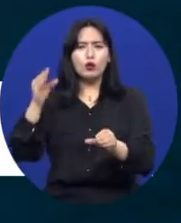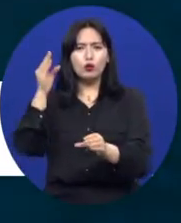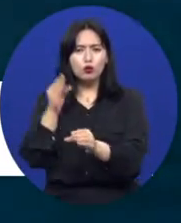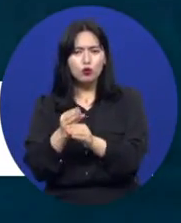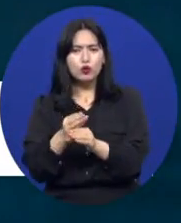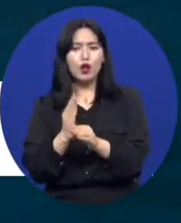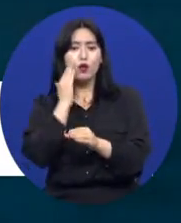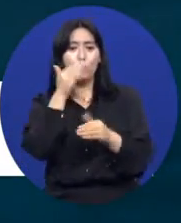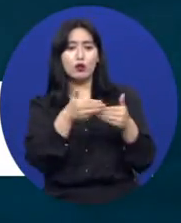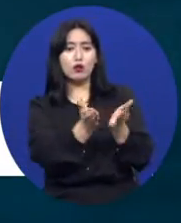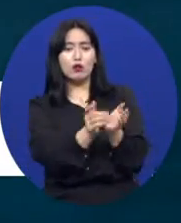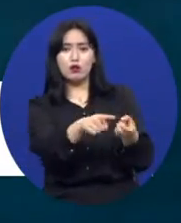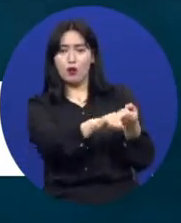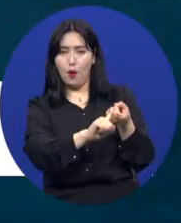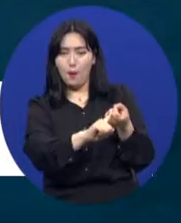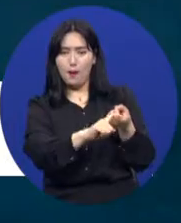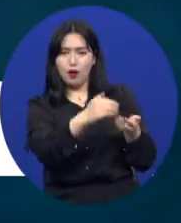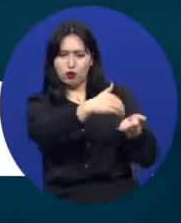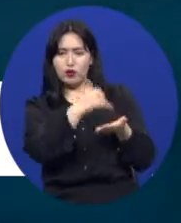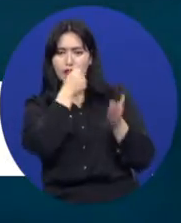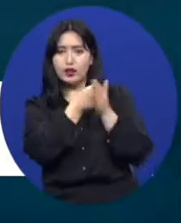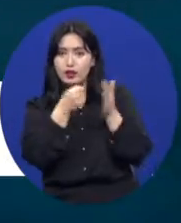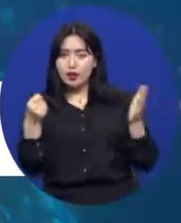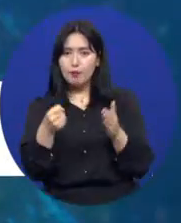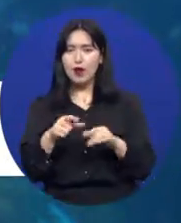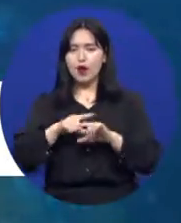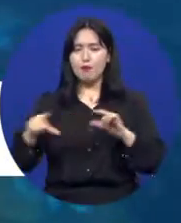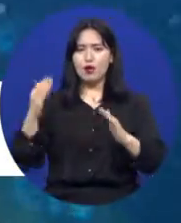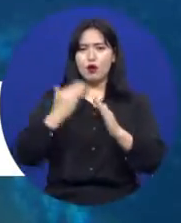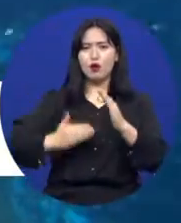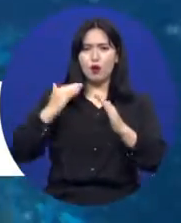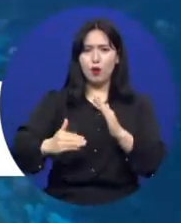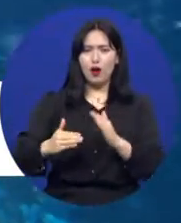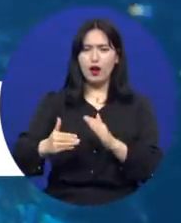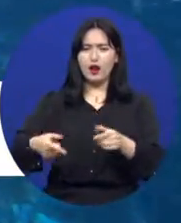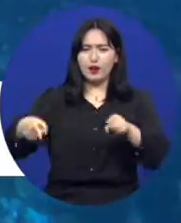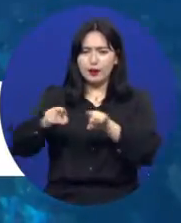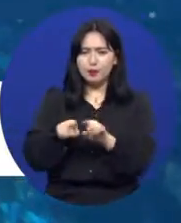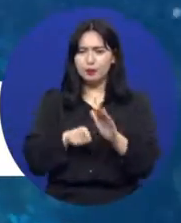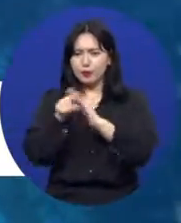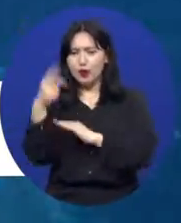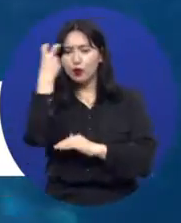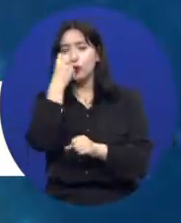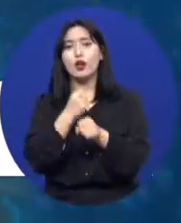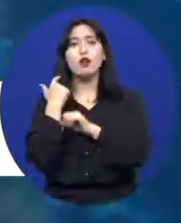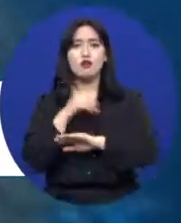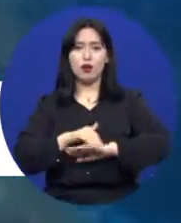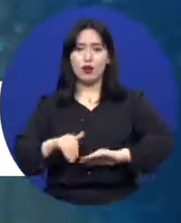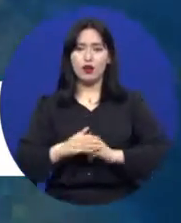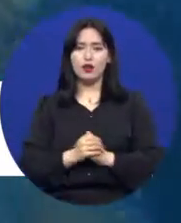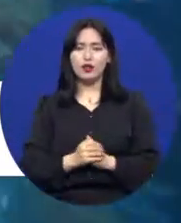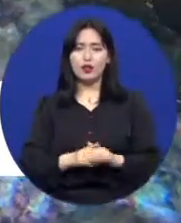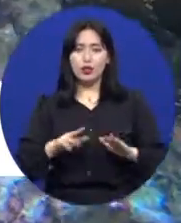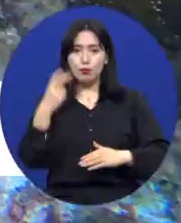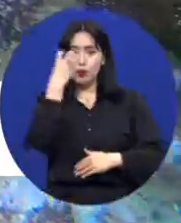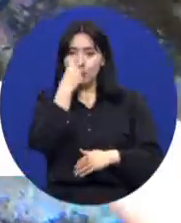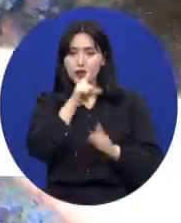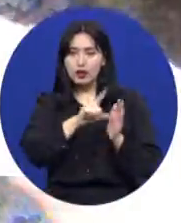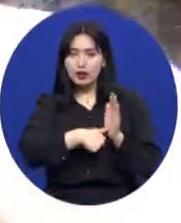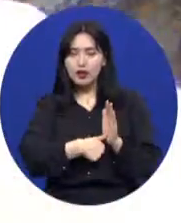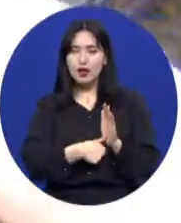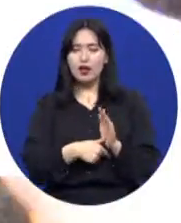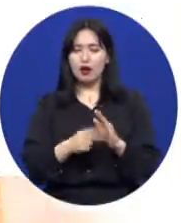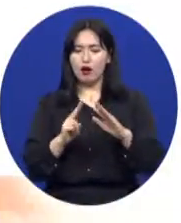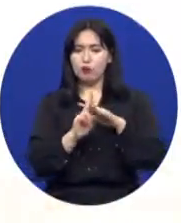주장에 따라 문화재청 등 과 민관 합동 현장 조사를 실시하기로 했다고 하였습니다 이번 조사에서는